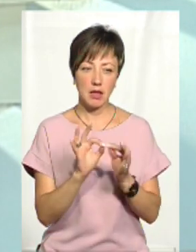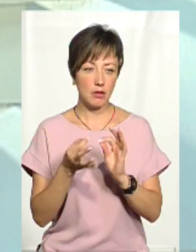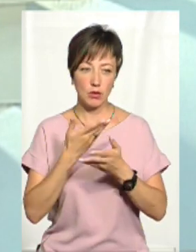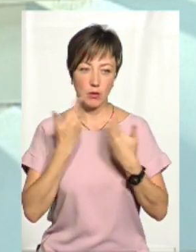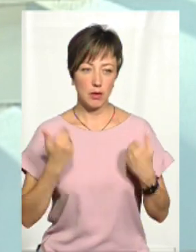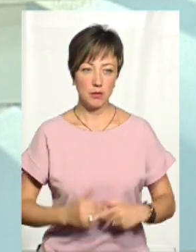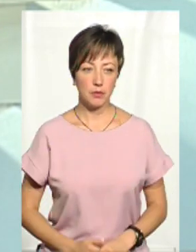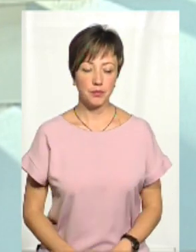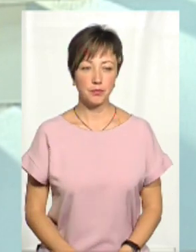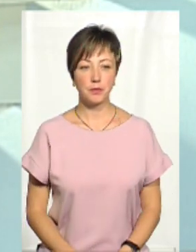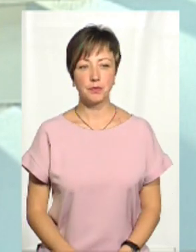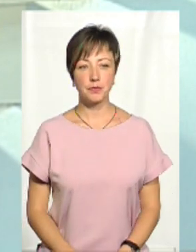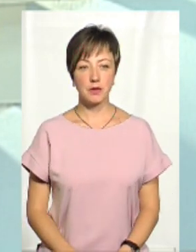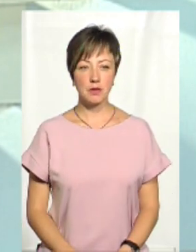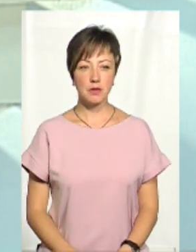ніякої,